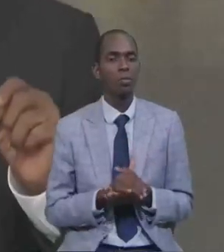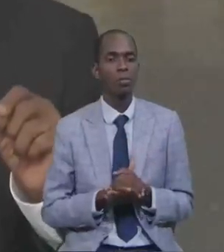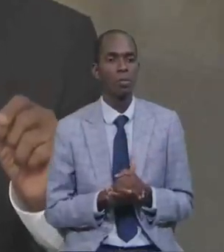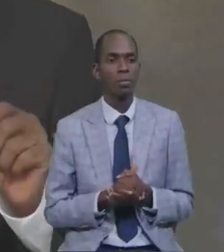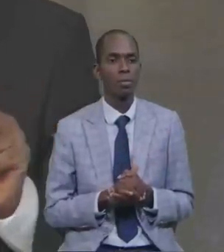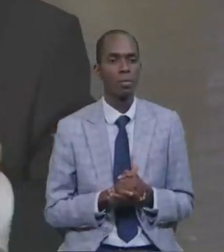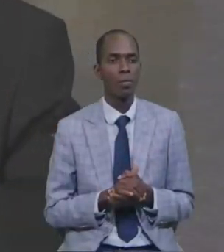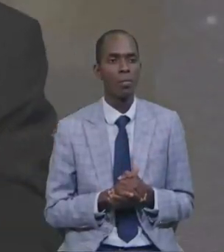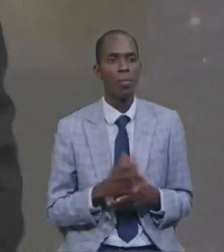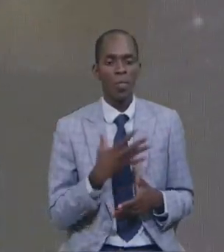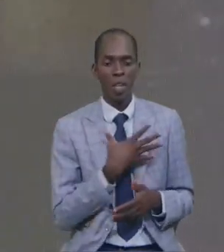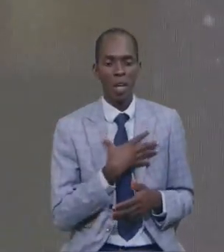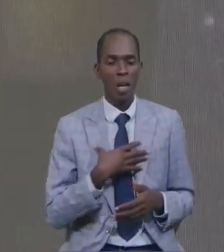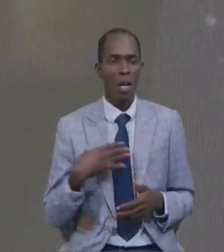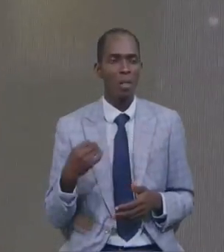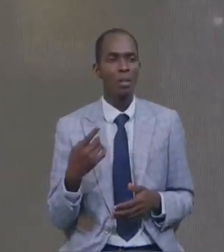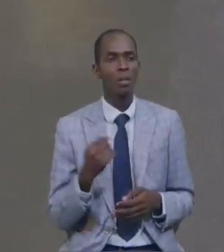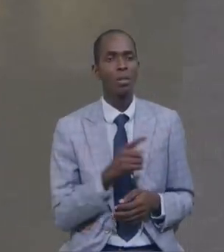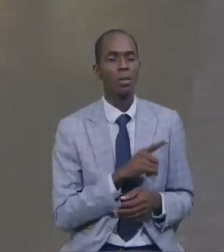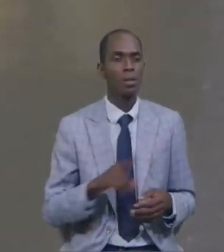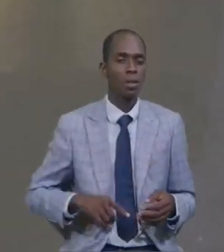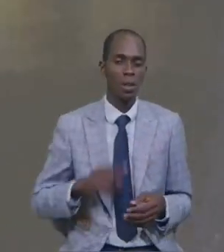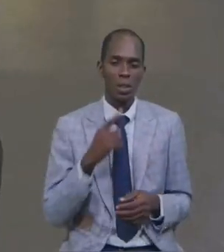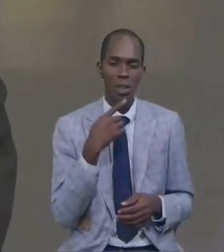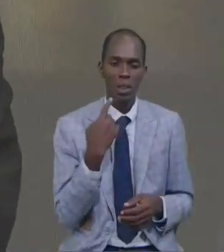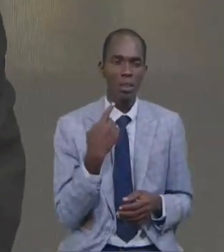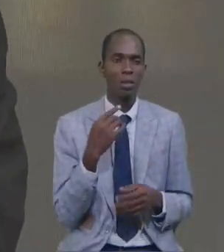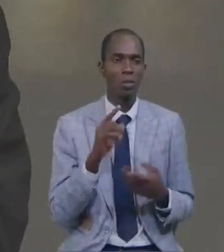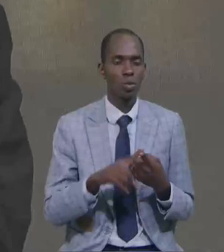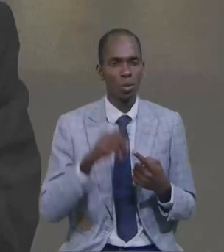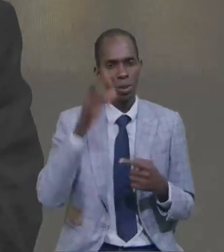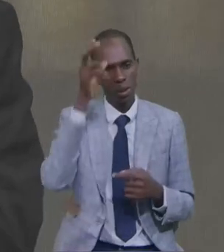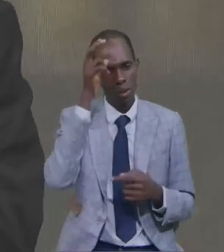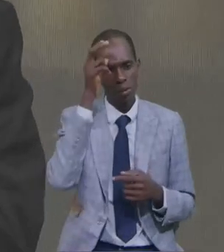l'Éternel dit à Satan, « As-tu remarqué mon serviteur Job ?